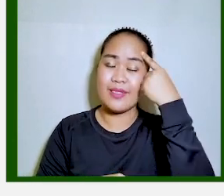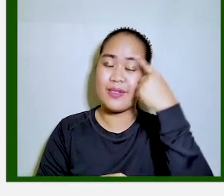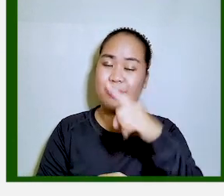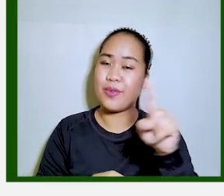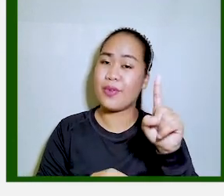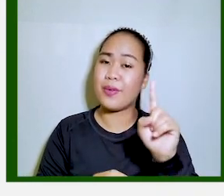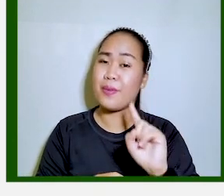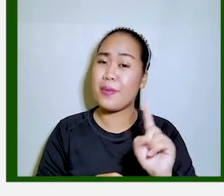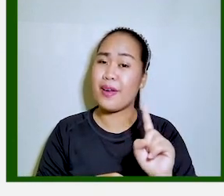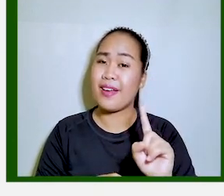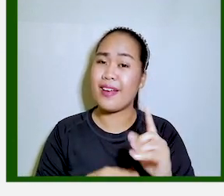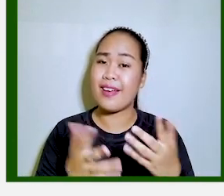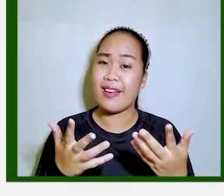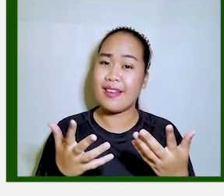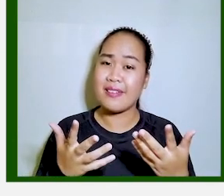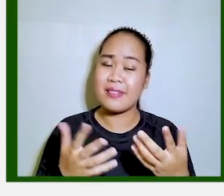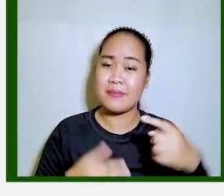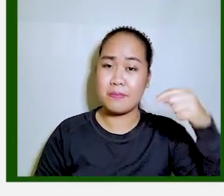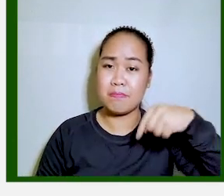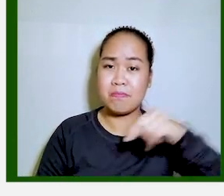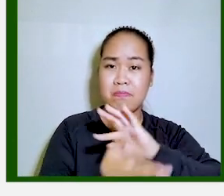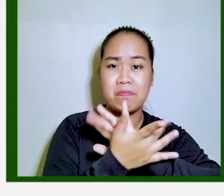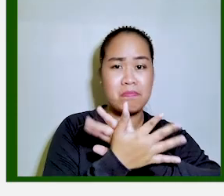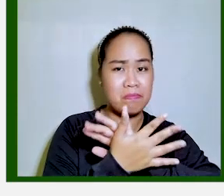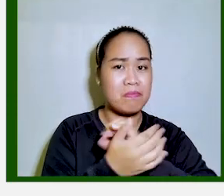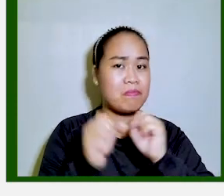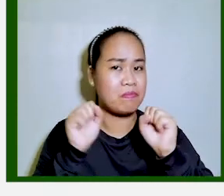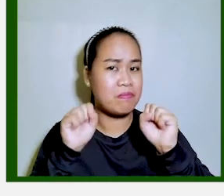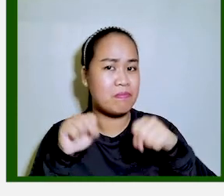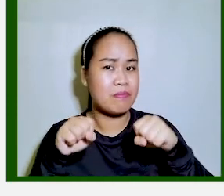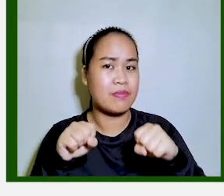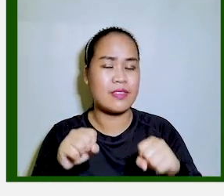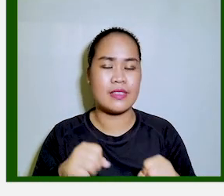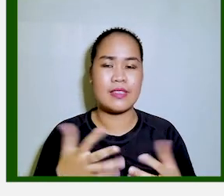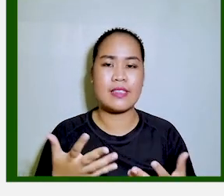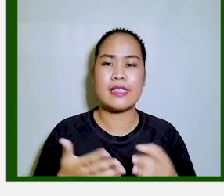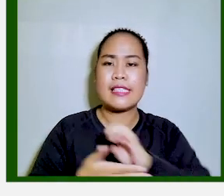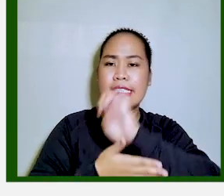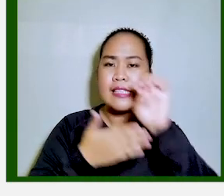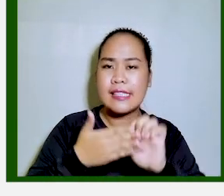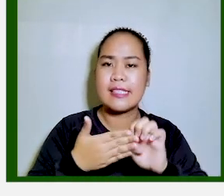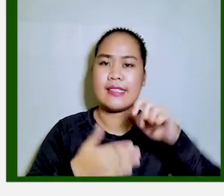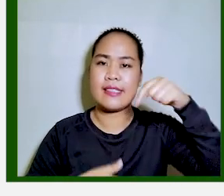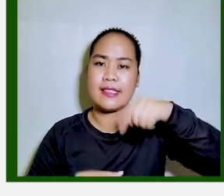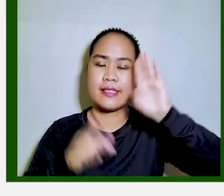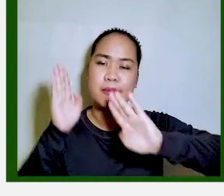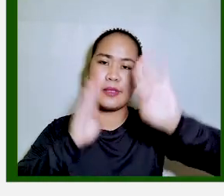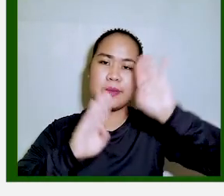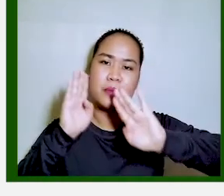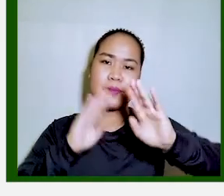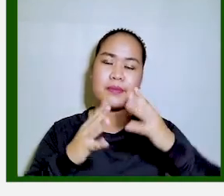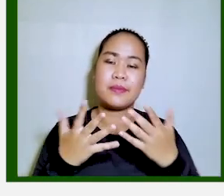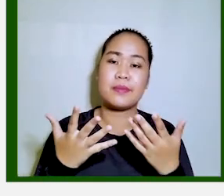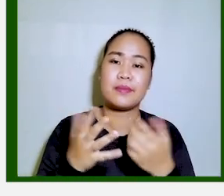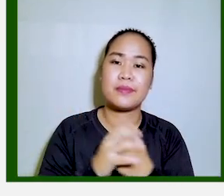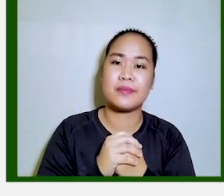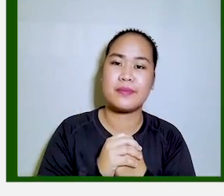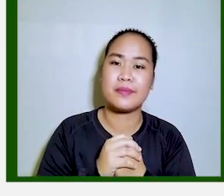ba, itong pandemya na to ay malagpasan natin, o itong crisis na to ay malagpasan po natin. So